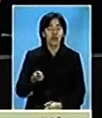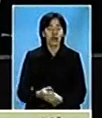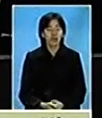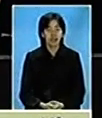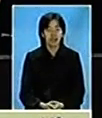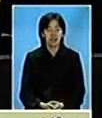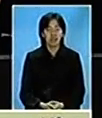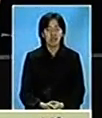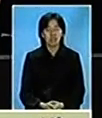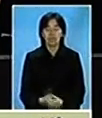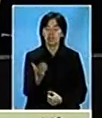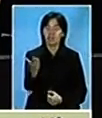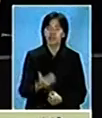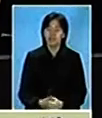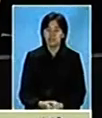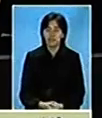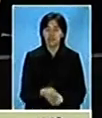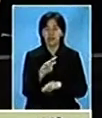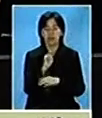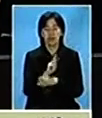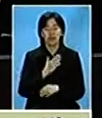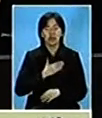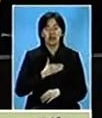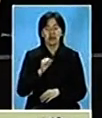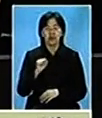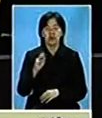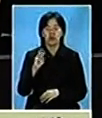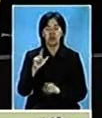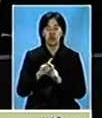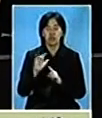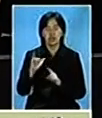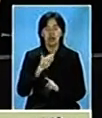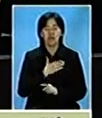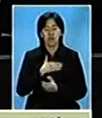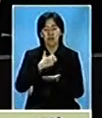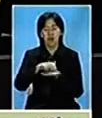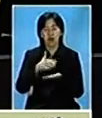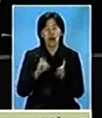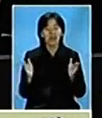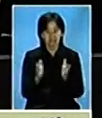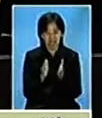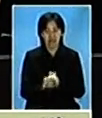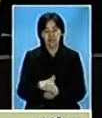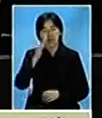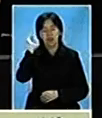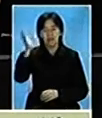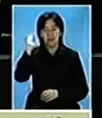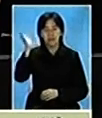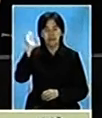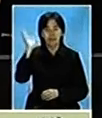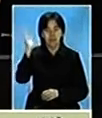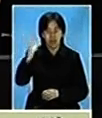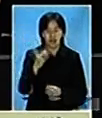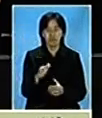ชิญท่านสมชายครับ ท่านประธานที่เคารพครับสมชายแสวงการสมาชิกวุฒิสภาคงสั้นๆนะครับเพราะว่าก็อภิปรายมาเ